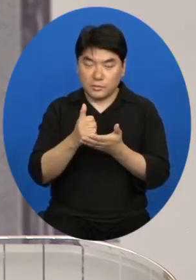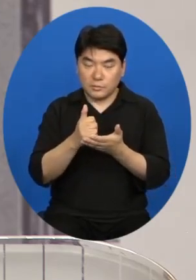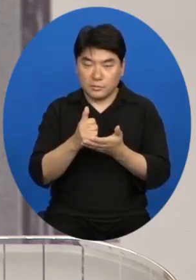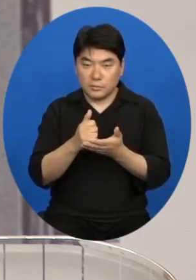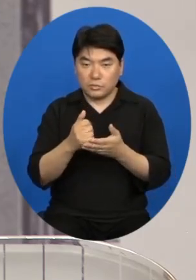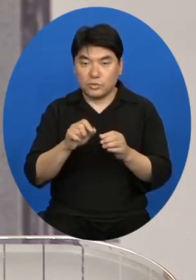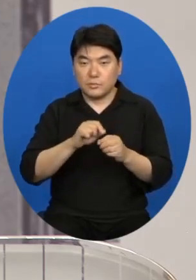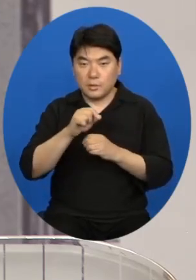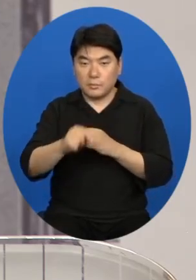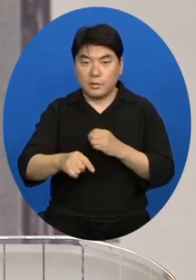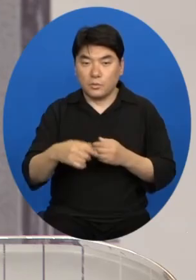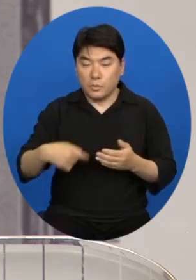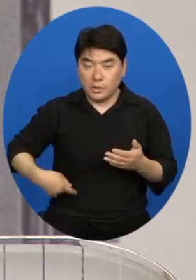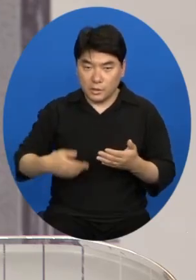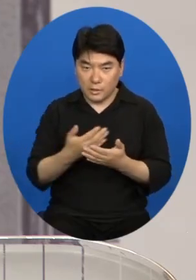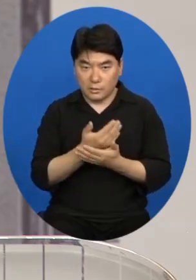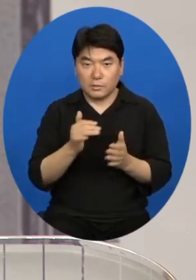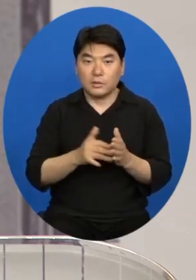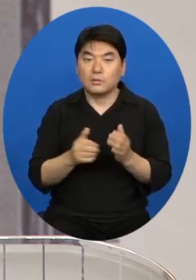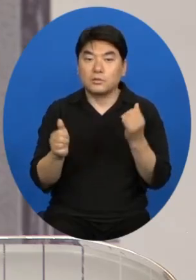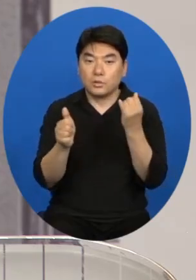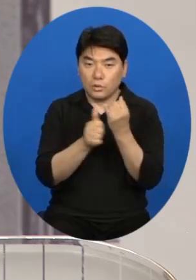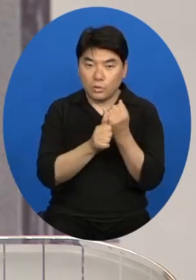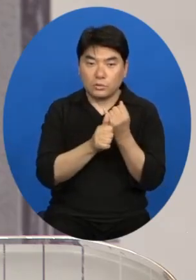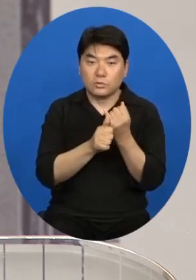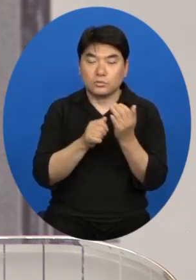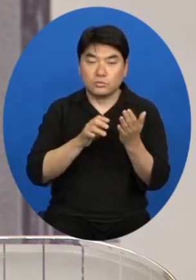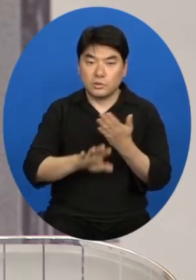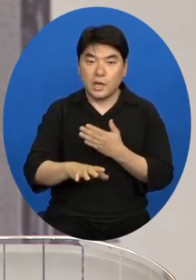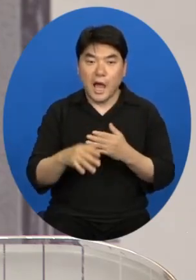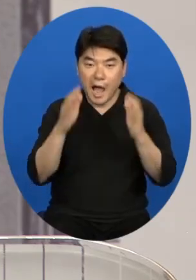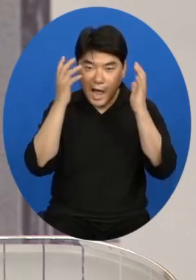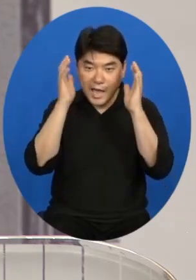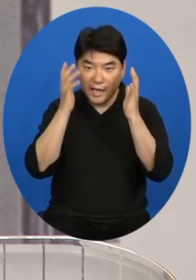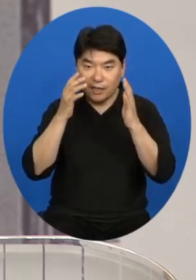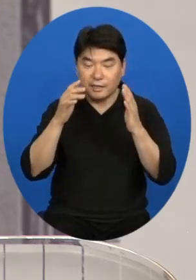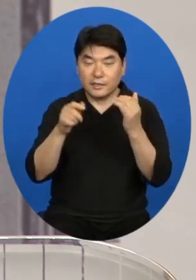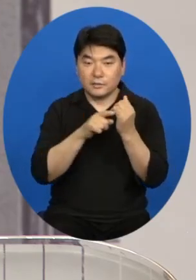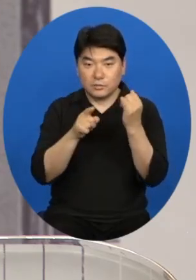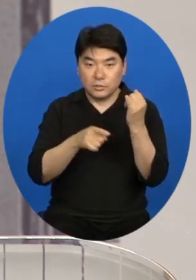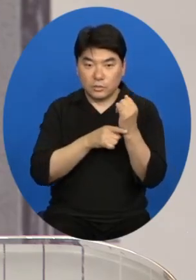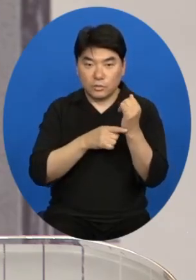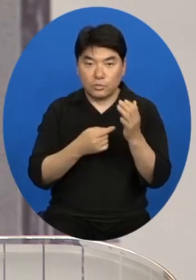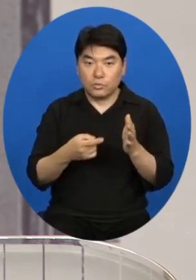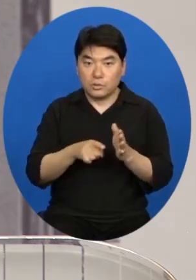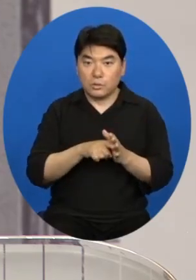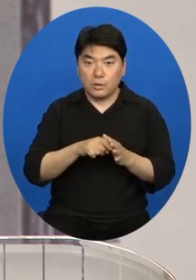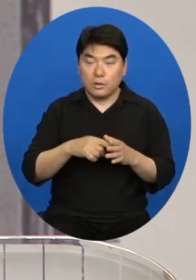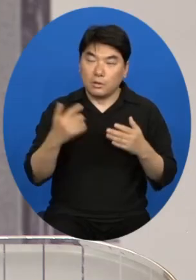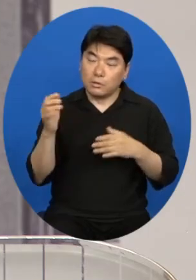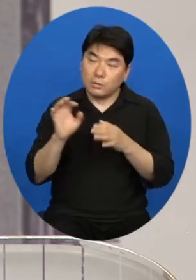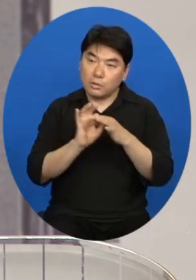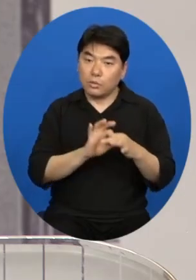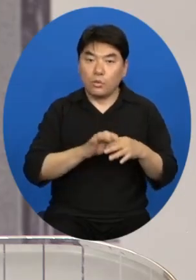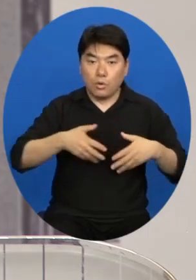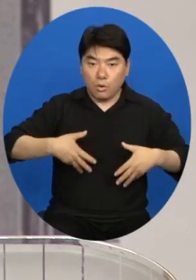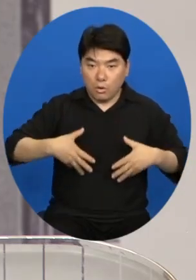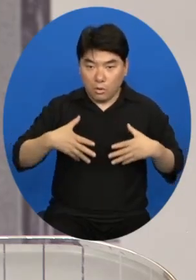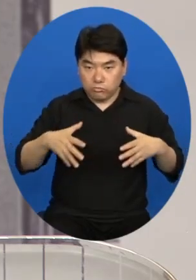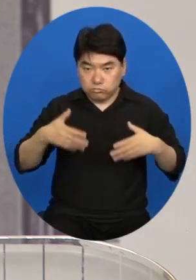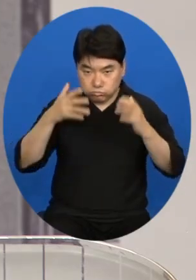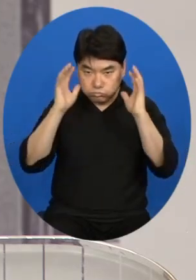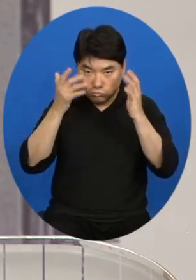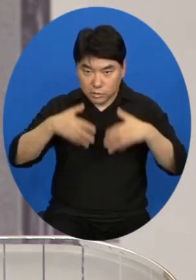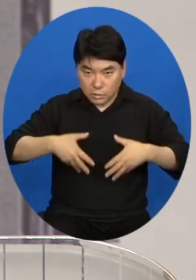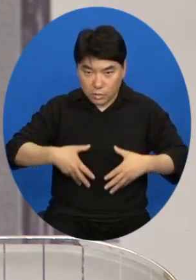하면서 회개를 했다고 해요. 결혼을 하고 나서 아이를 가지려고 하는데 아이가 자꾸 유산이 돼요. 자꾸 유산이